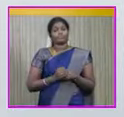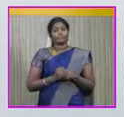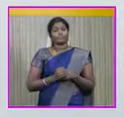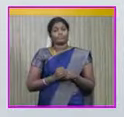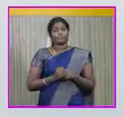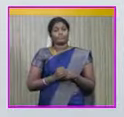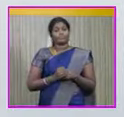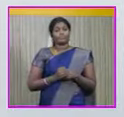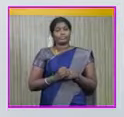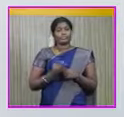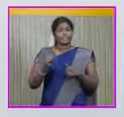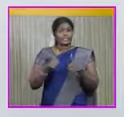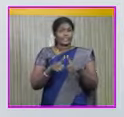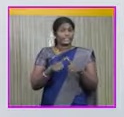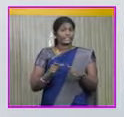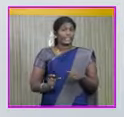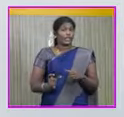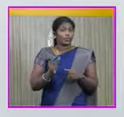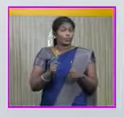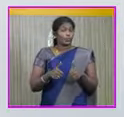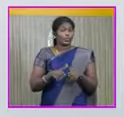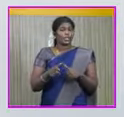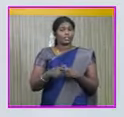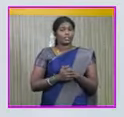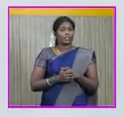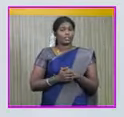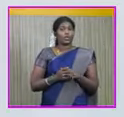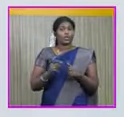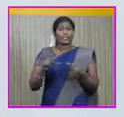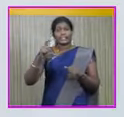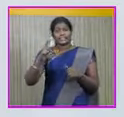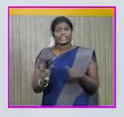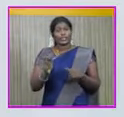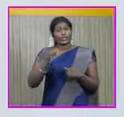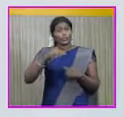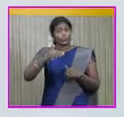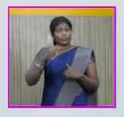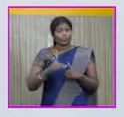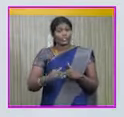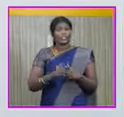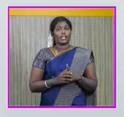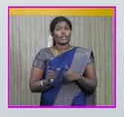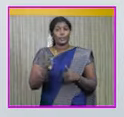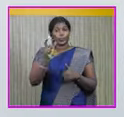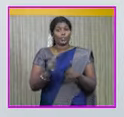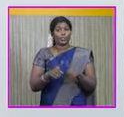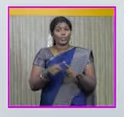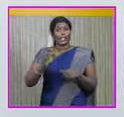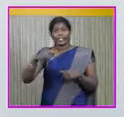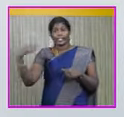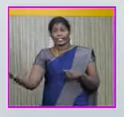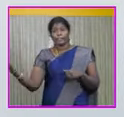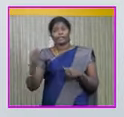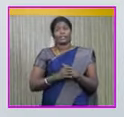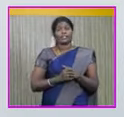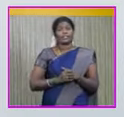இப்போது சியூ வகுத்தல் யூஏவும் சியூ வகுத்தல் யூஏவும் அந்த பக்கம் வரலாம், சிபி